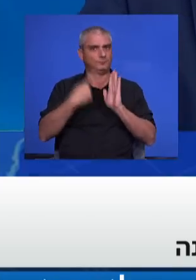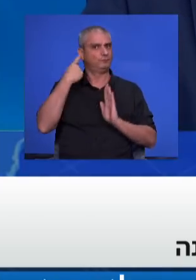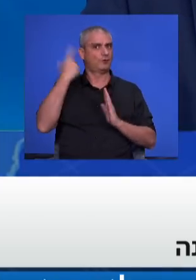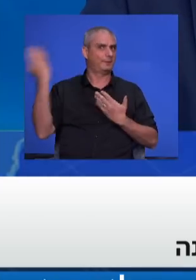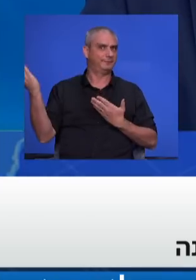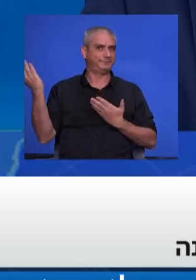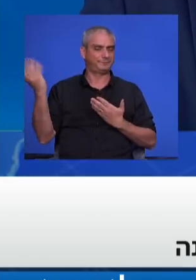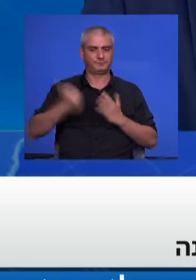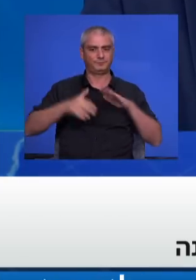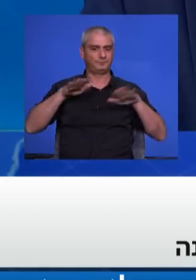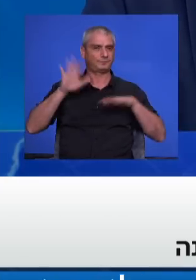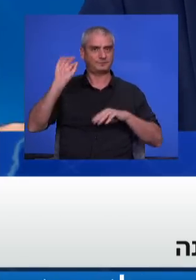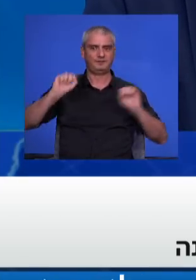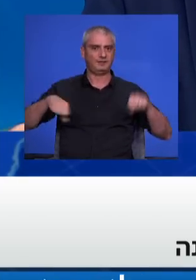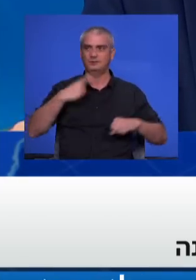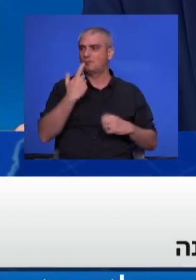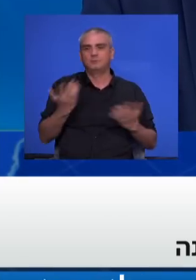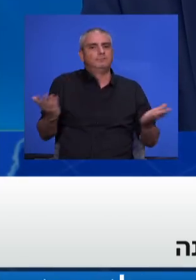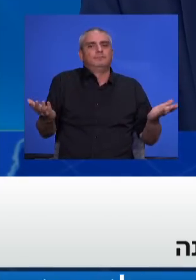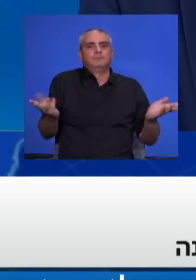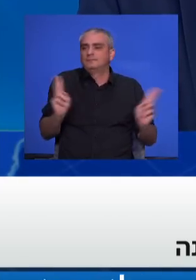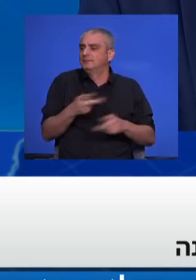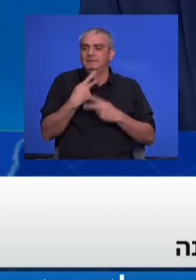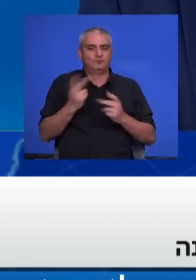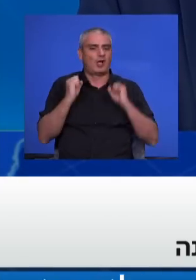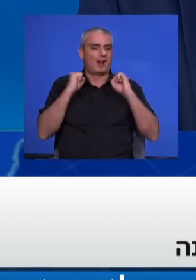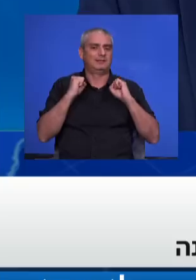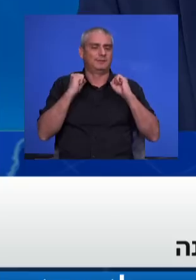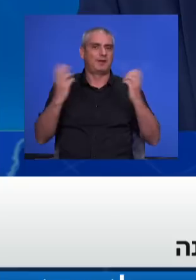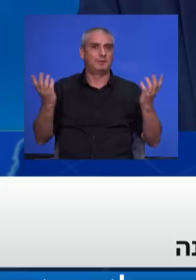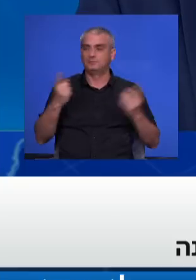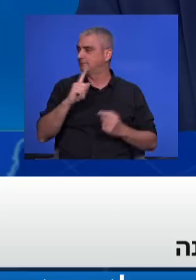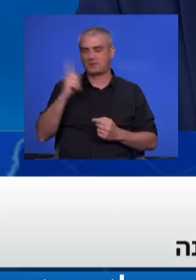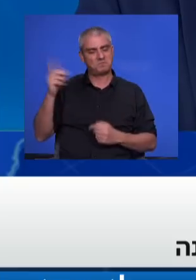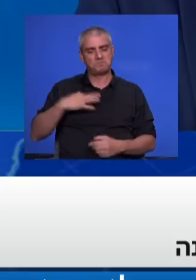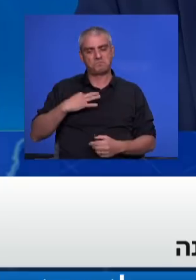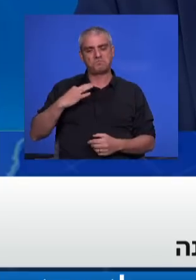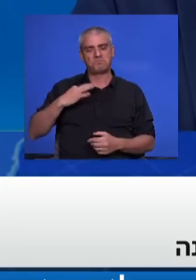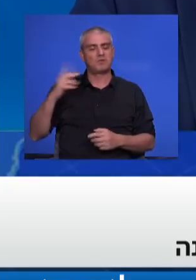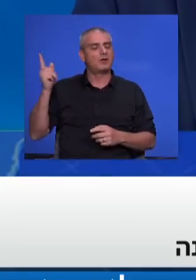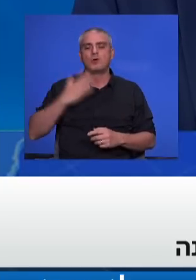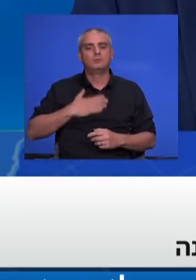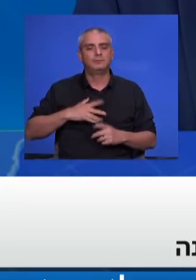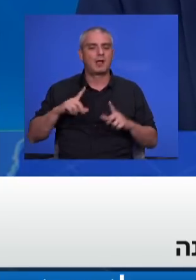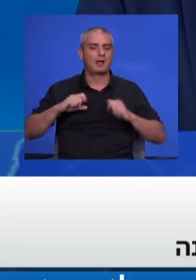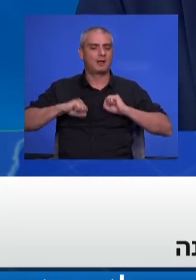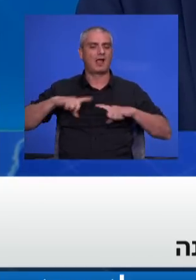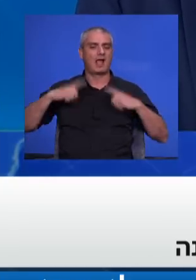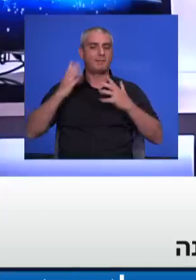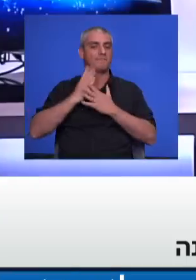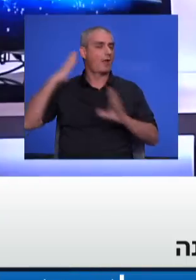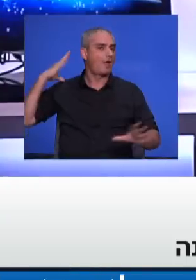ראשת הממשלה והנשיא שלהם, אומרים שזה פשוט לא יוכל להחזיק? זה לא מדבר אליהם. מדבר עליהם אורח חיים שנמשך